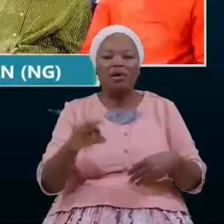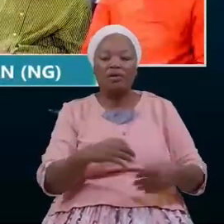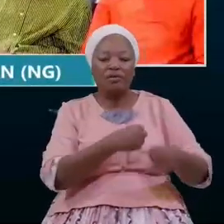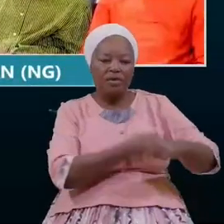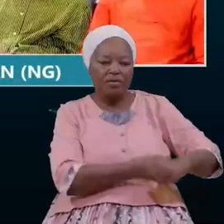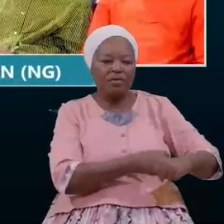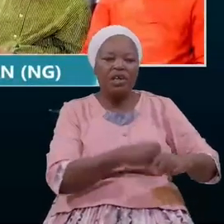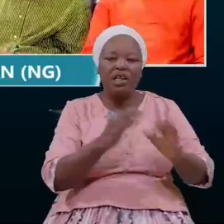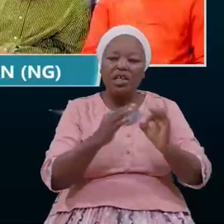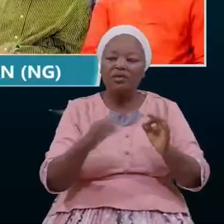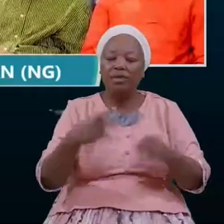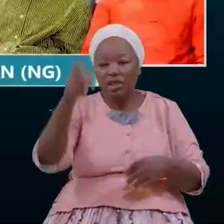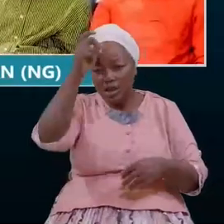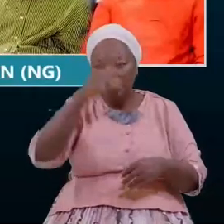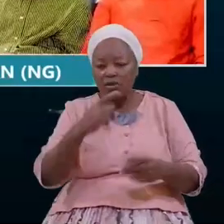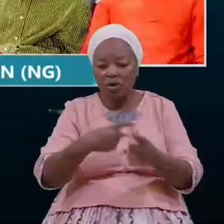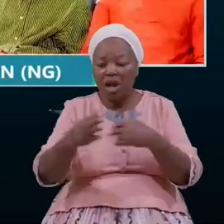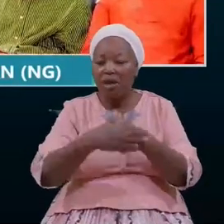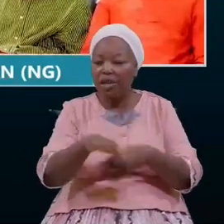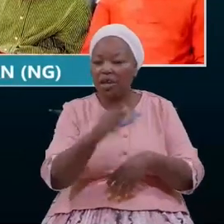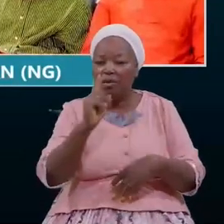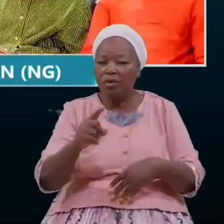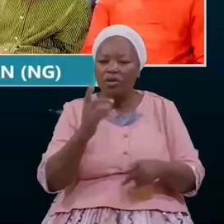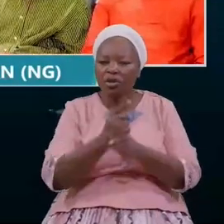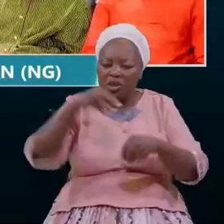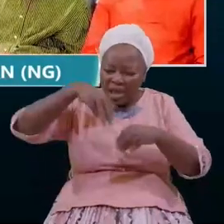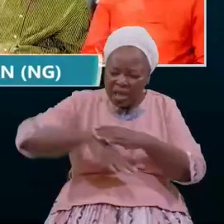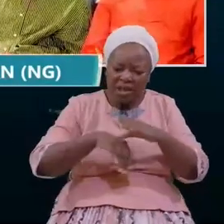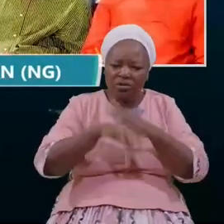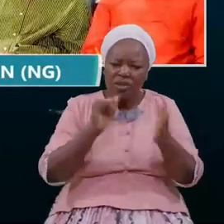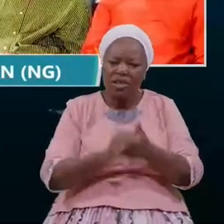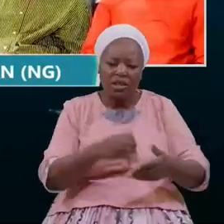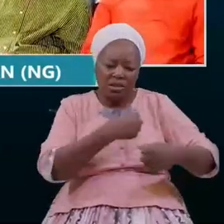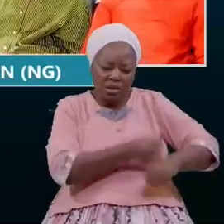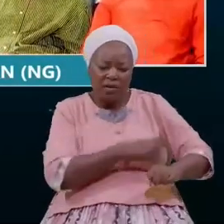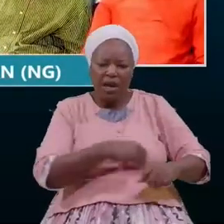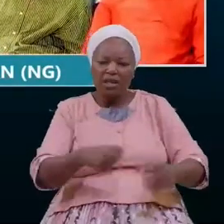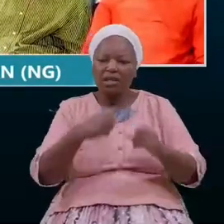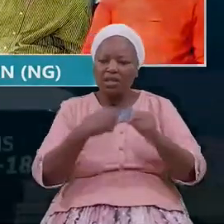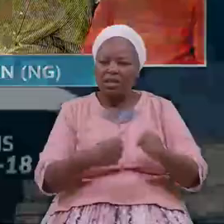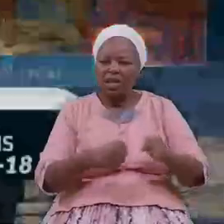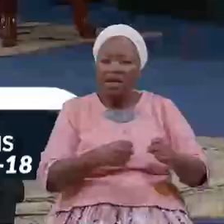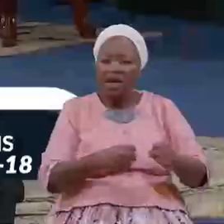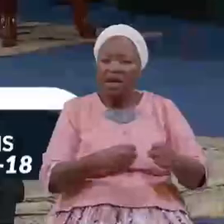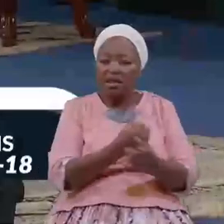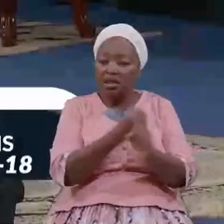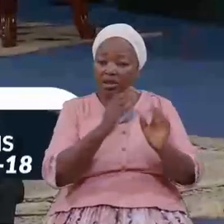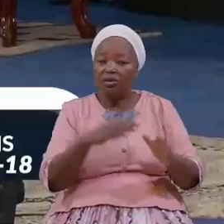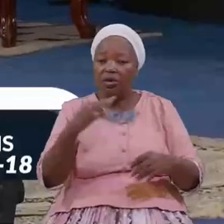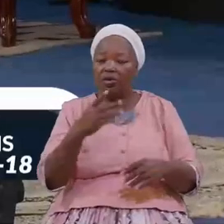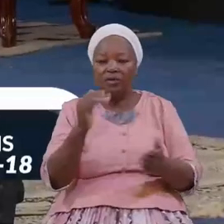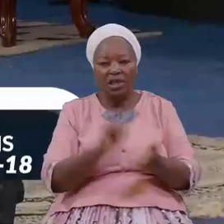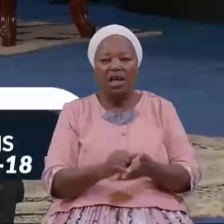quelqu'un et que la personne entre dans ce refuge, elle entre dans la sécurité de